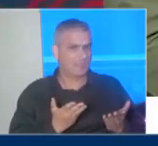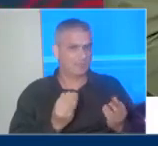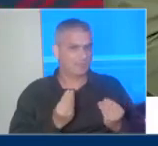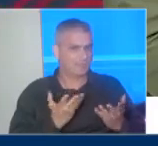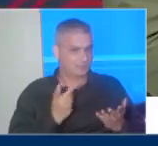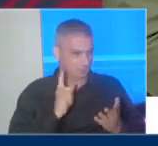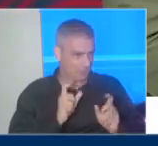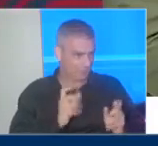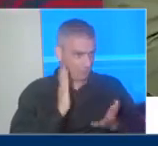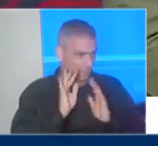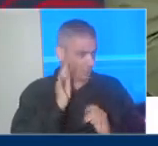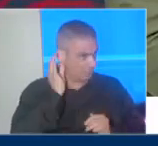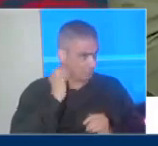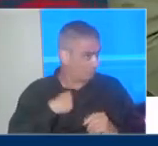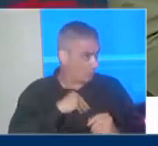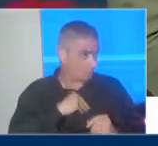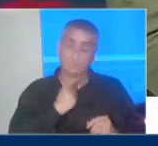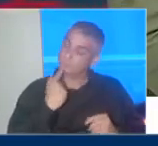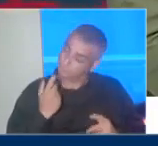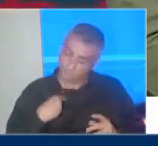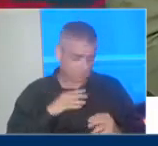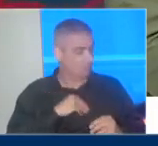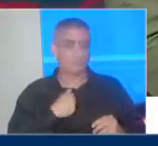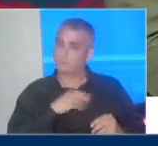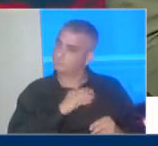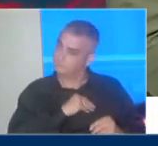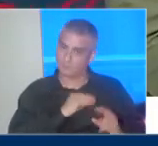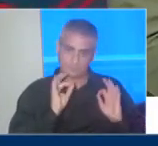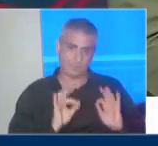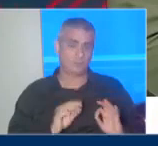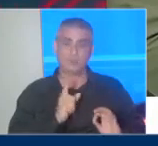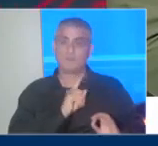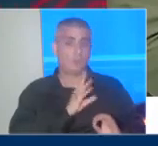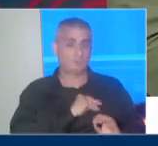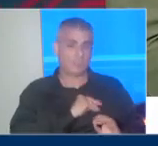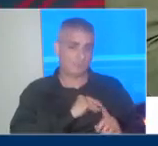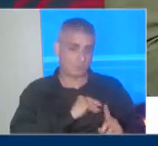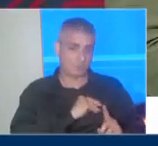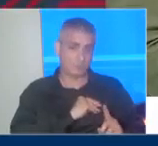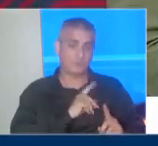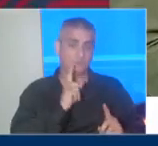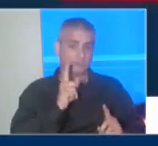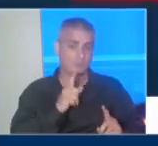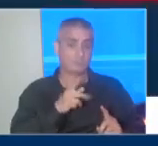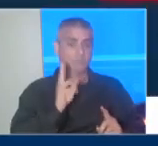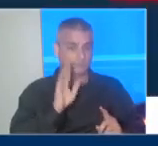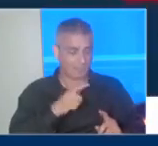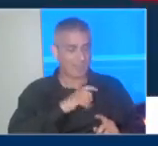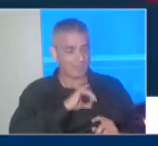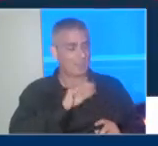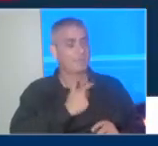הזה שצריך למנוע אלימות נגד נשים, לא הסכמנו? בין היתר. הסכמנו, על זה הסכמנו לגמרי, אבל לא הסכמנו על זה, שצריך להתעניין גם